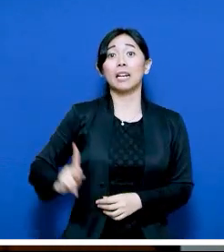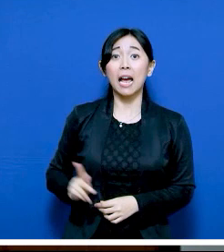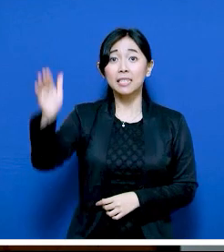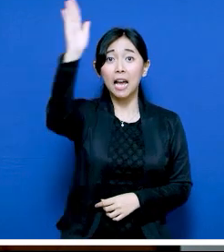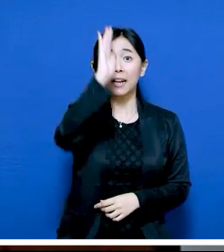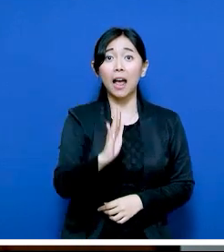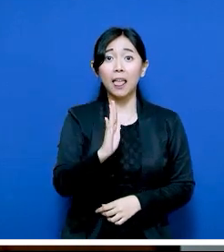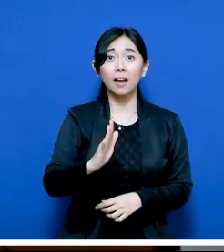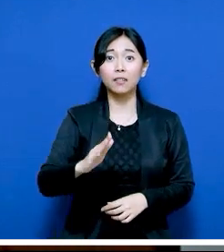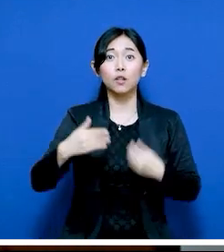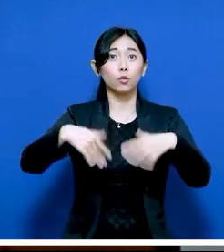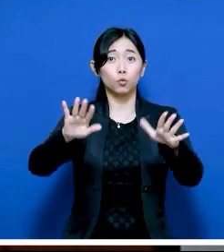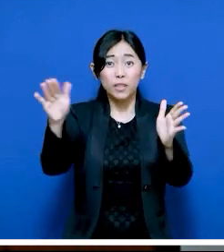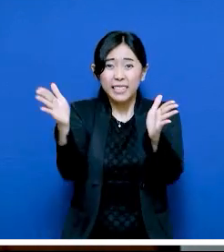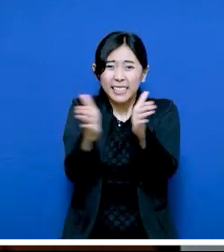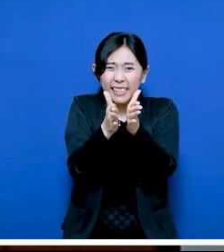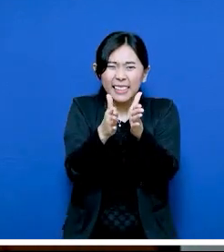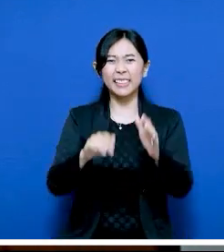kerajaan Allah sudah dekat.